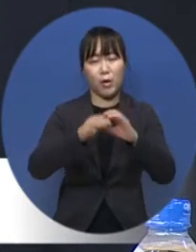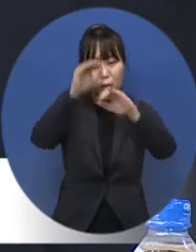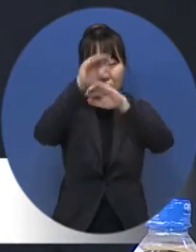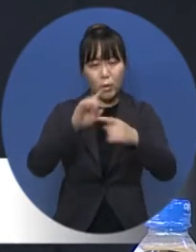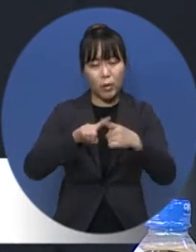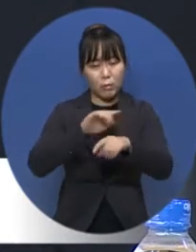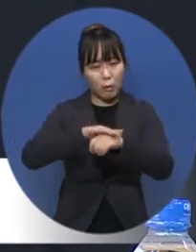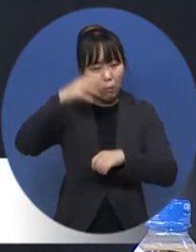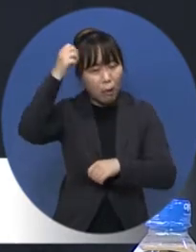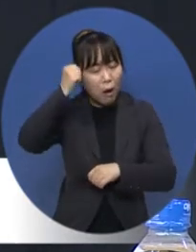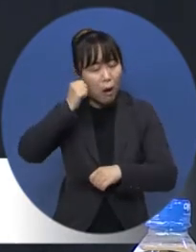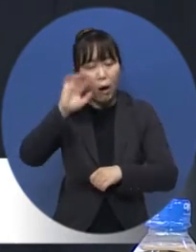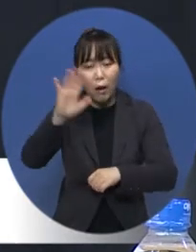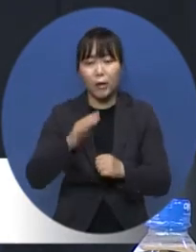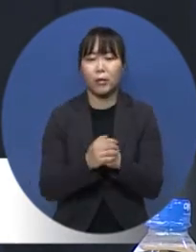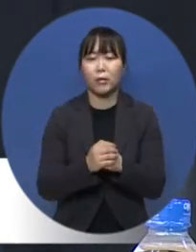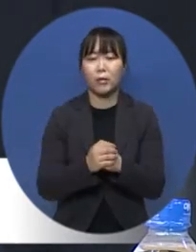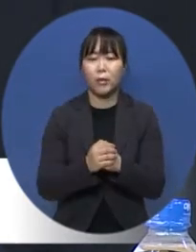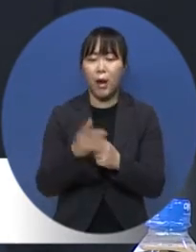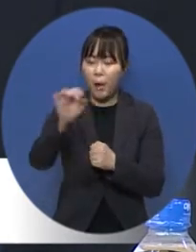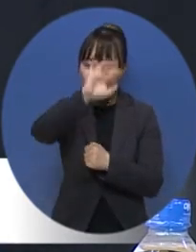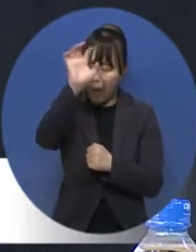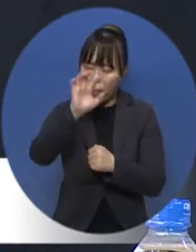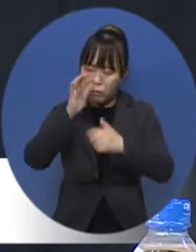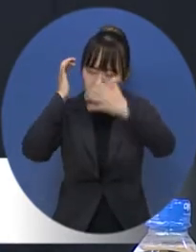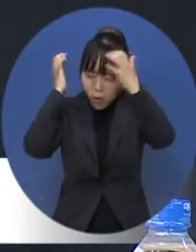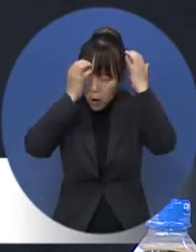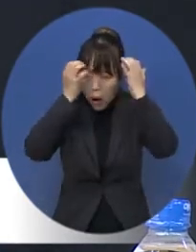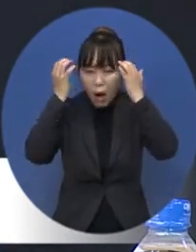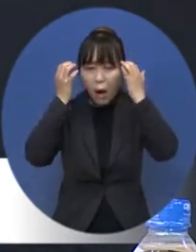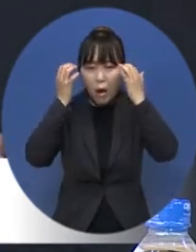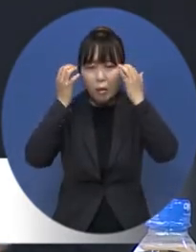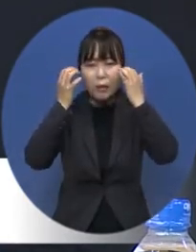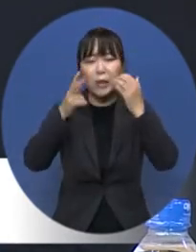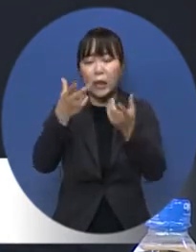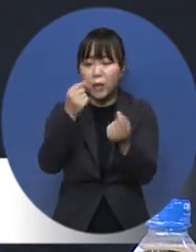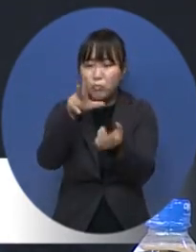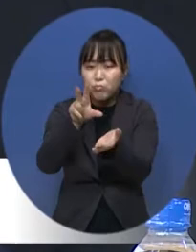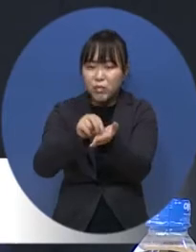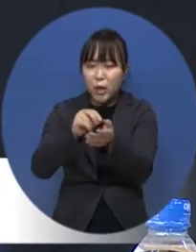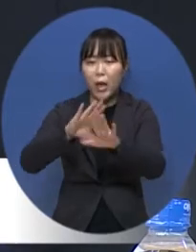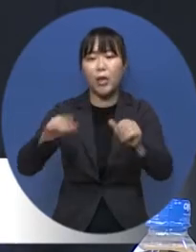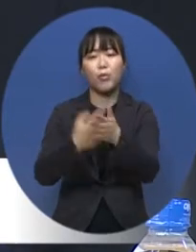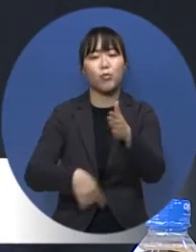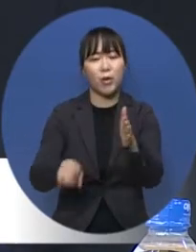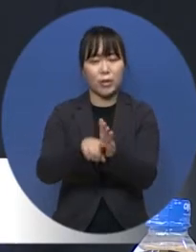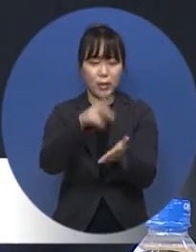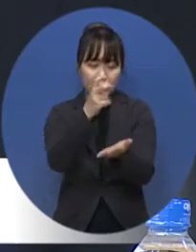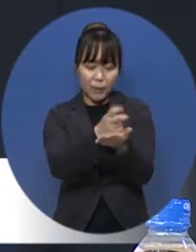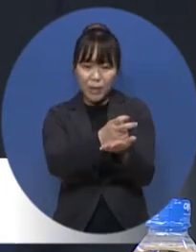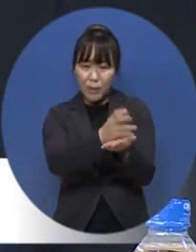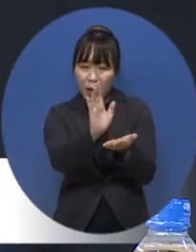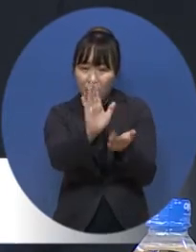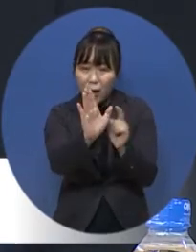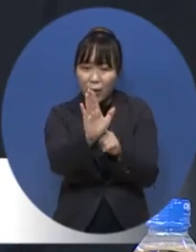잘 숙지하지 못하고 그래서 이런 반복되는 혼란을 넘어서 이런 문제를 해결하기 위해서는 지침이 아닌